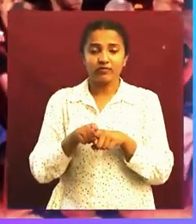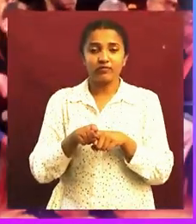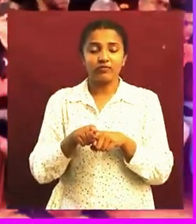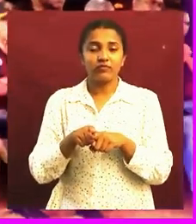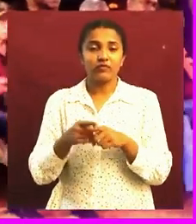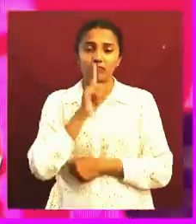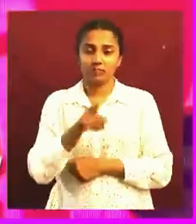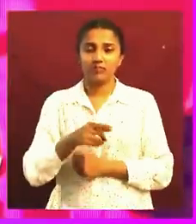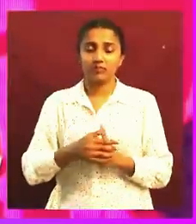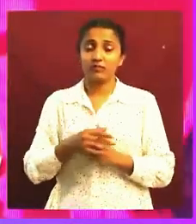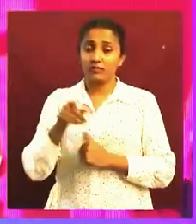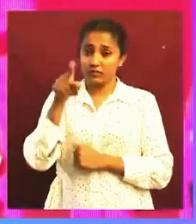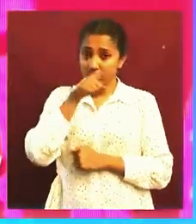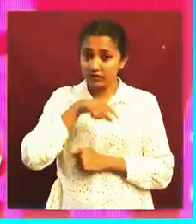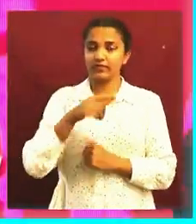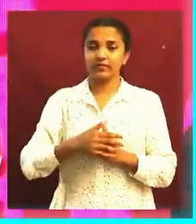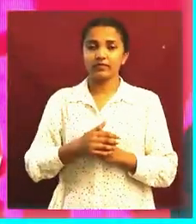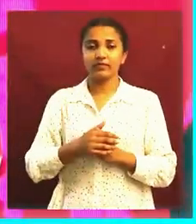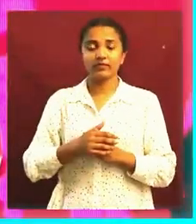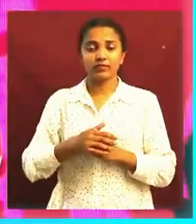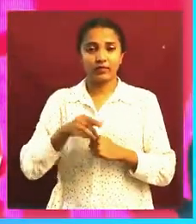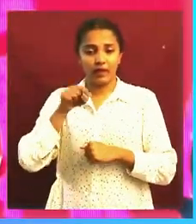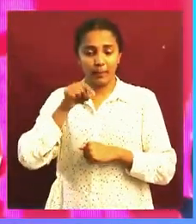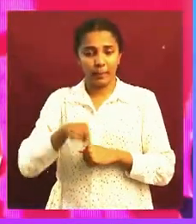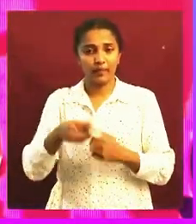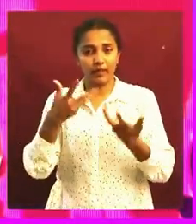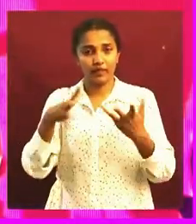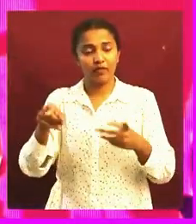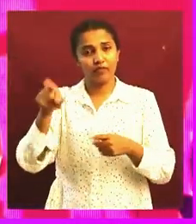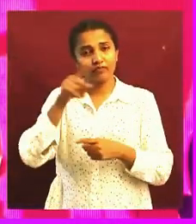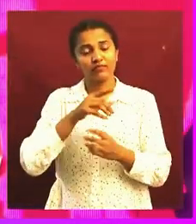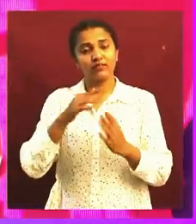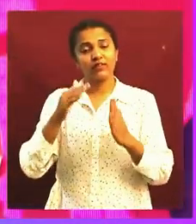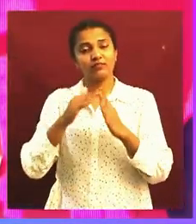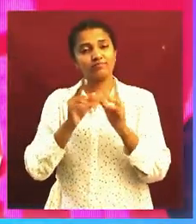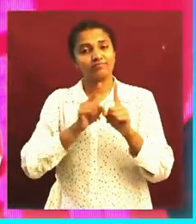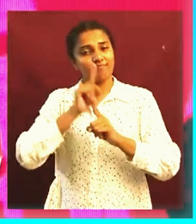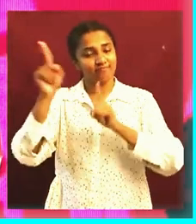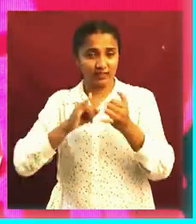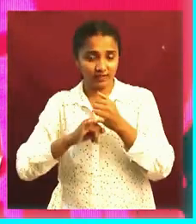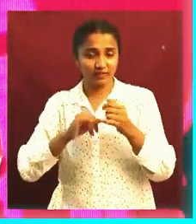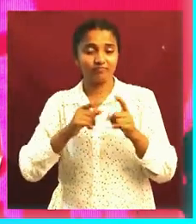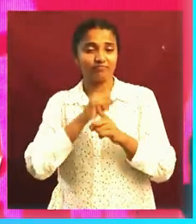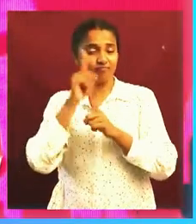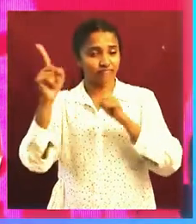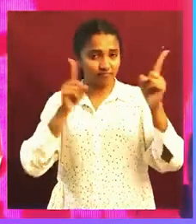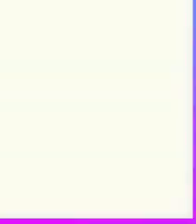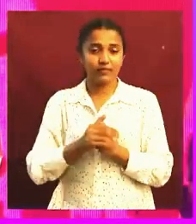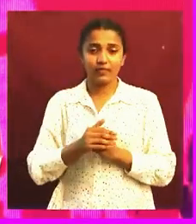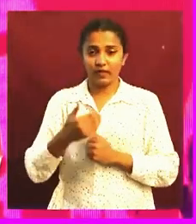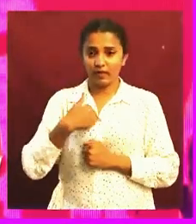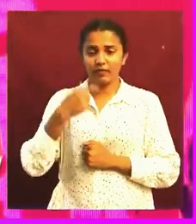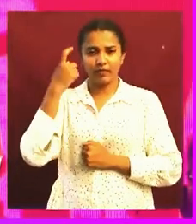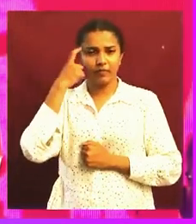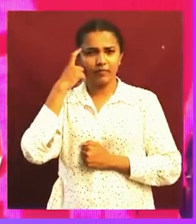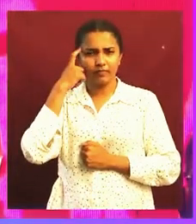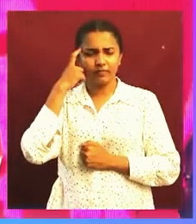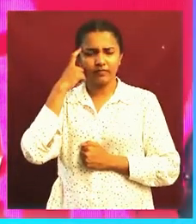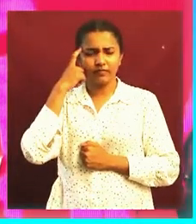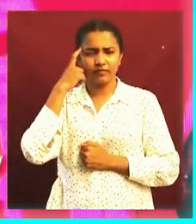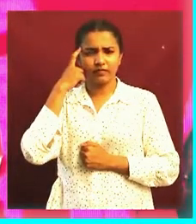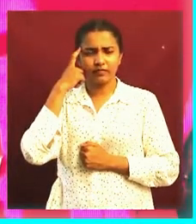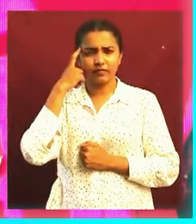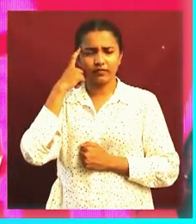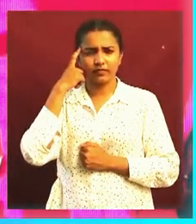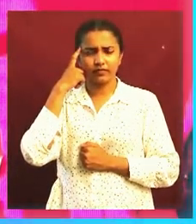ඒක අපි කළ යුතුයි. ඔබ මෙතනින් පස්සේ විසිරලා යන සෑම ග්‍රාම සේවා වසමකටම මම දන්නවා අපේ සාමූහිකයේ